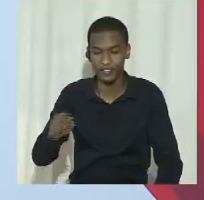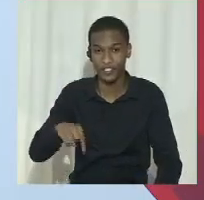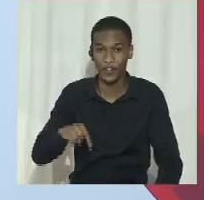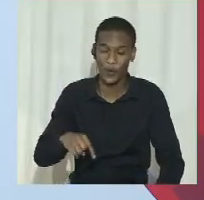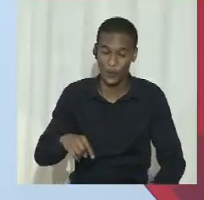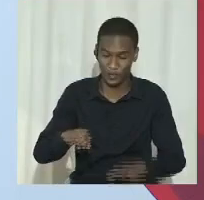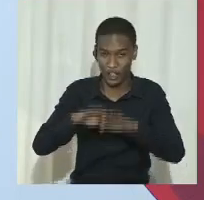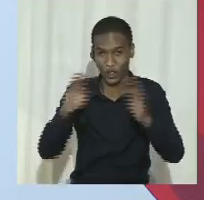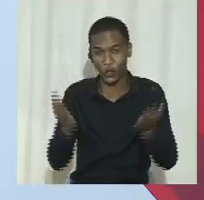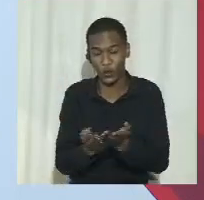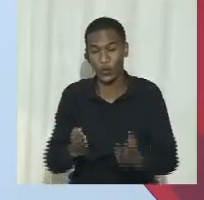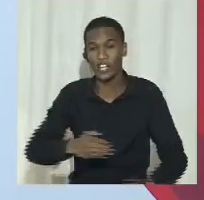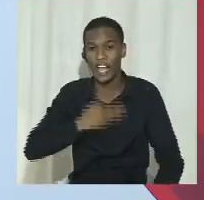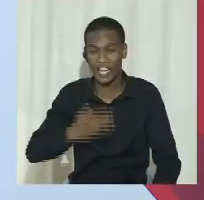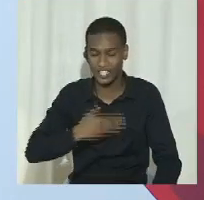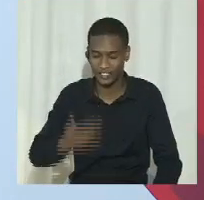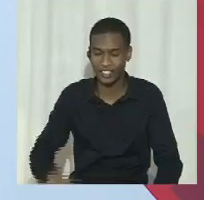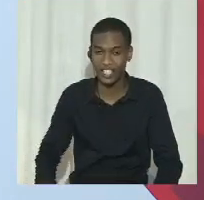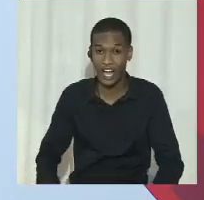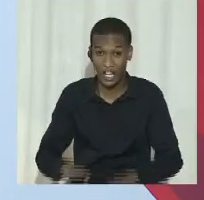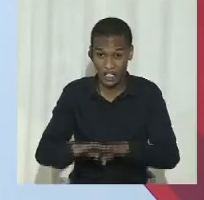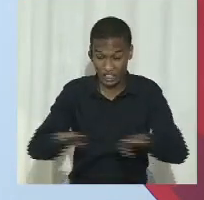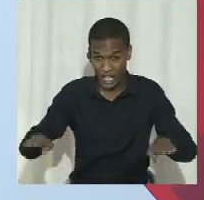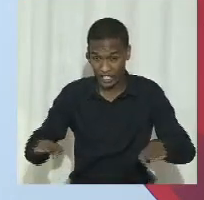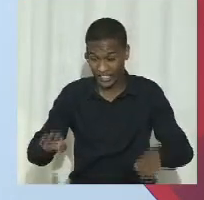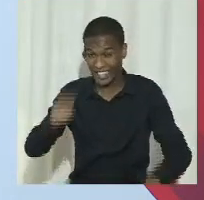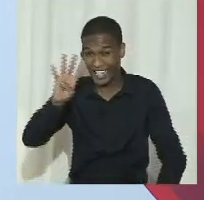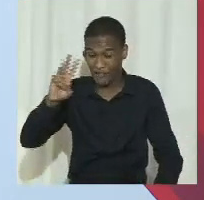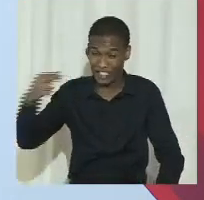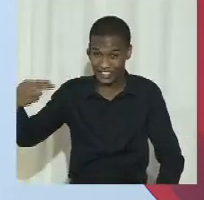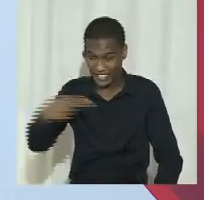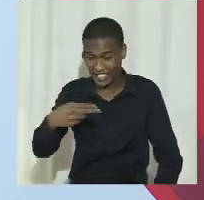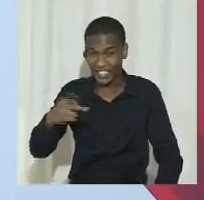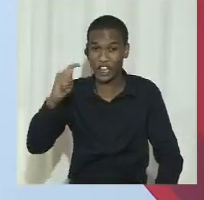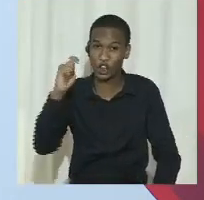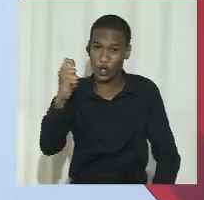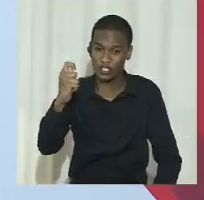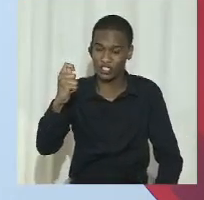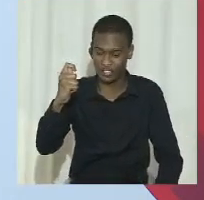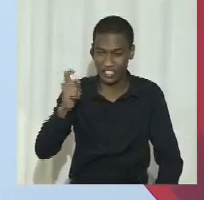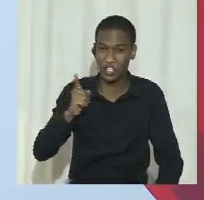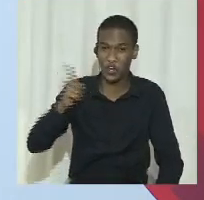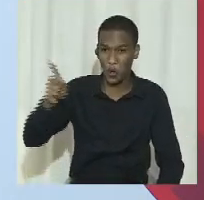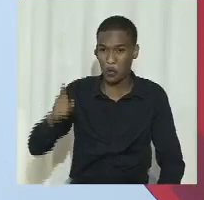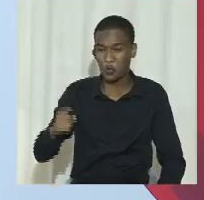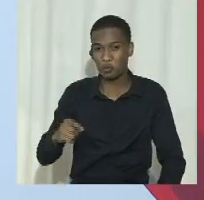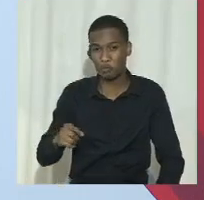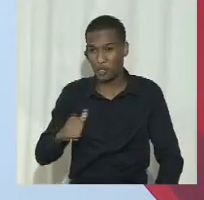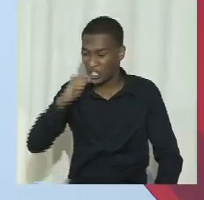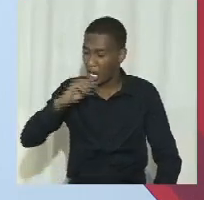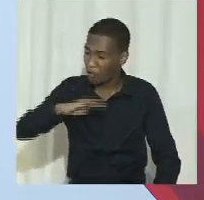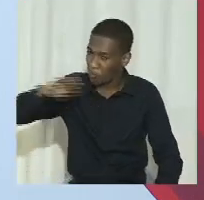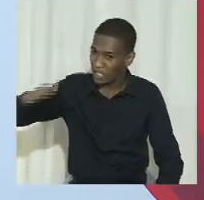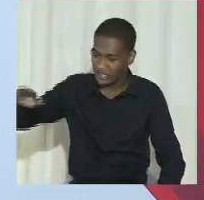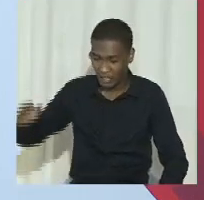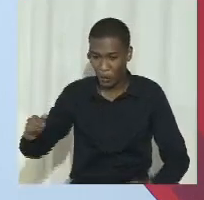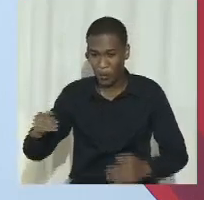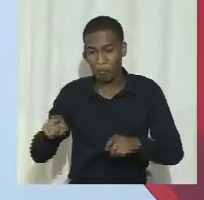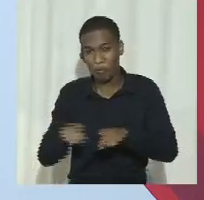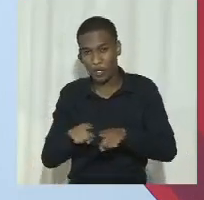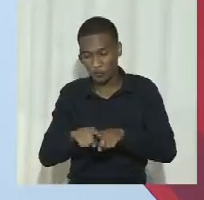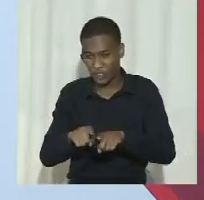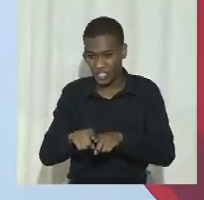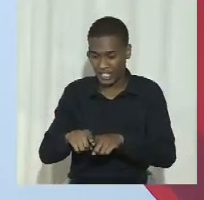iainana tany efatra hetsy taonina isan-taonina no lasany riaka eto Madagasikara. Fantatra io tao